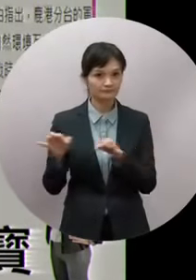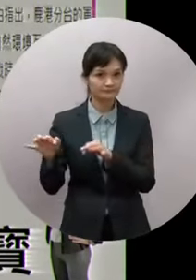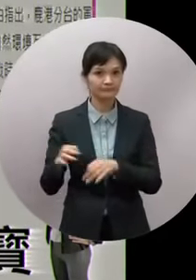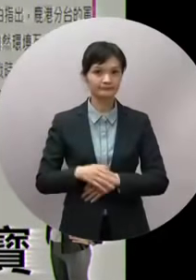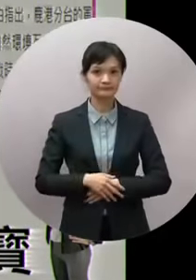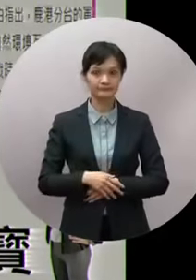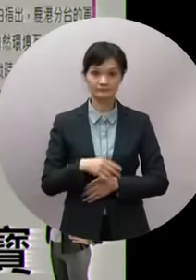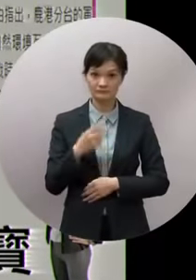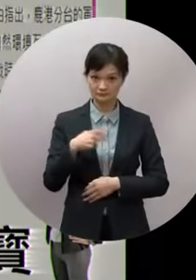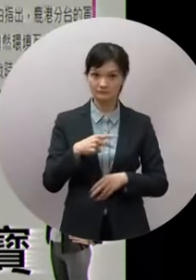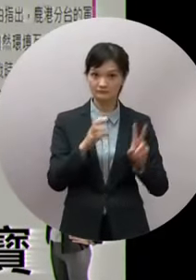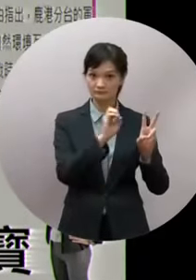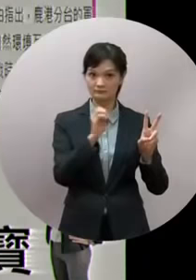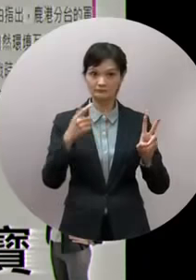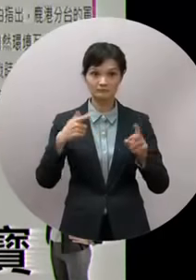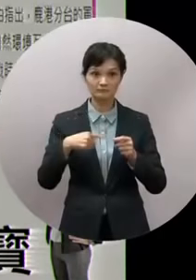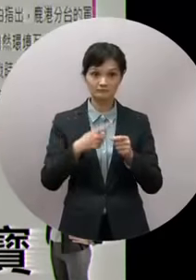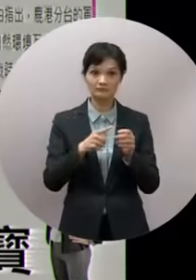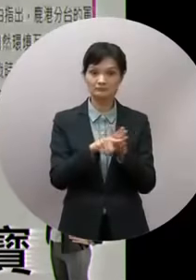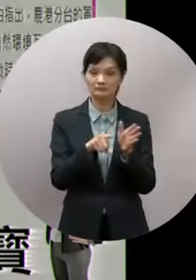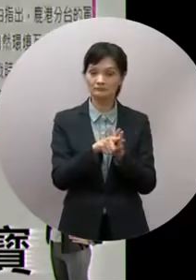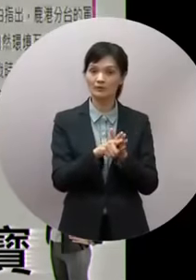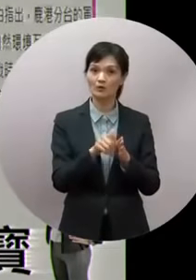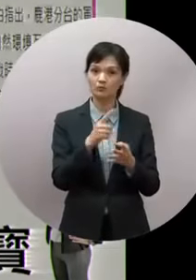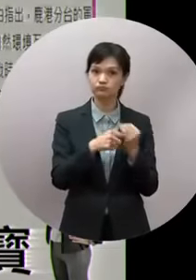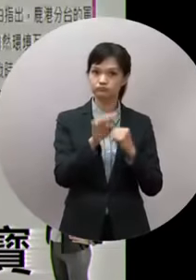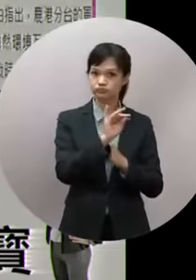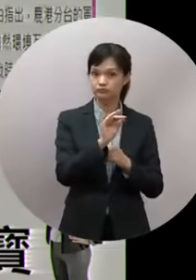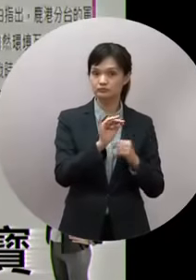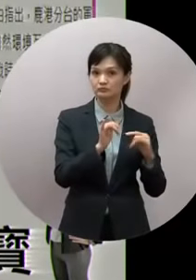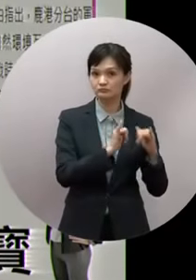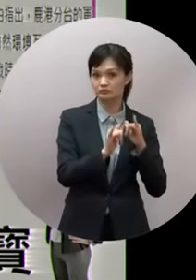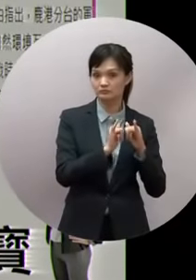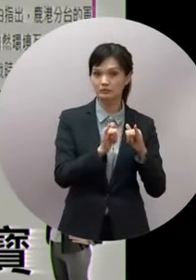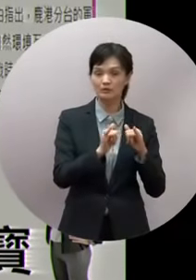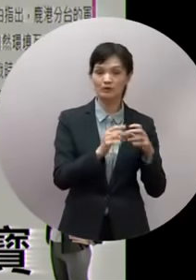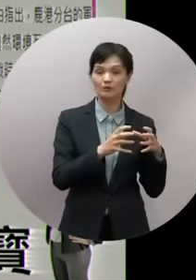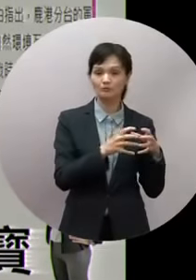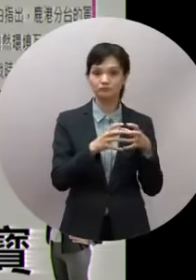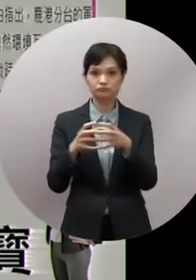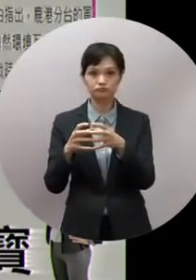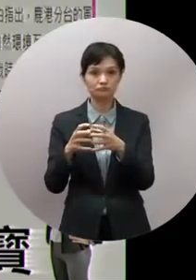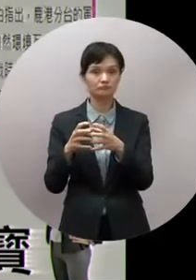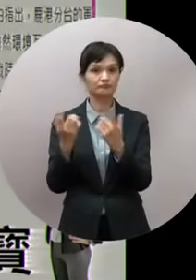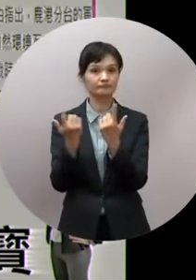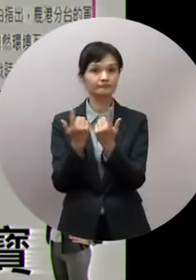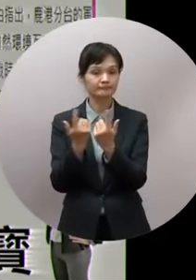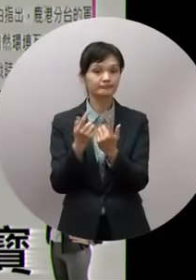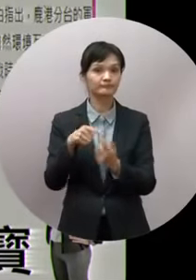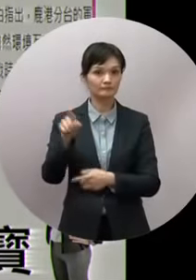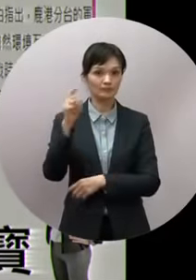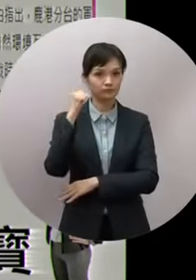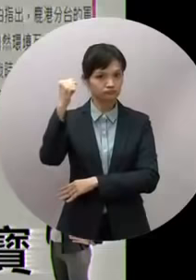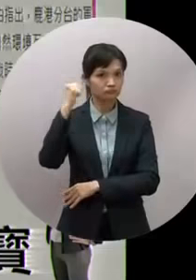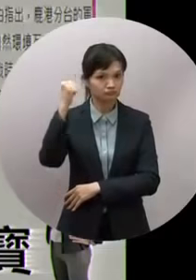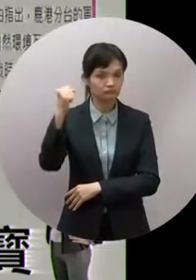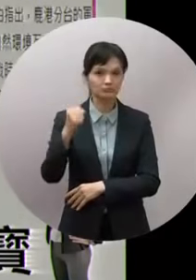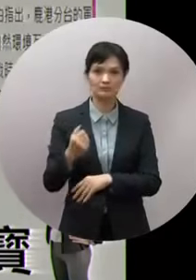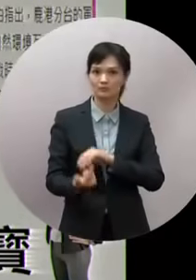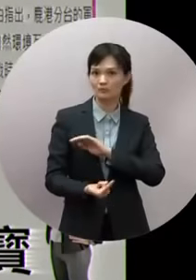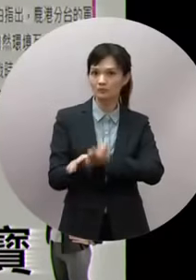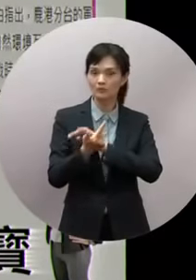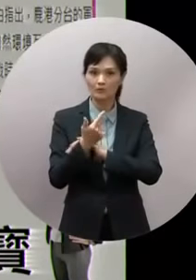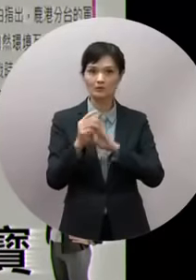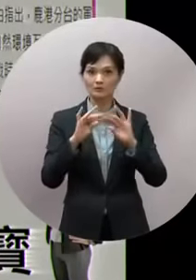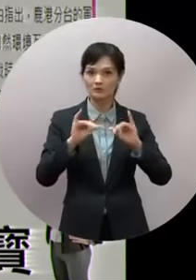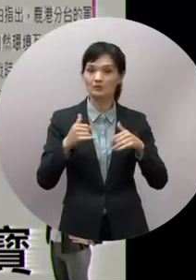上百位我们陆港的民众就北上找陈金丁立委来陈情，要求陆港分台要立即迁台